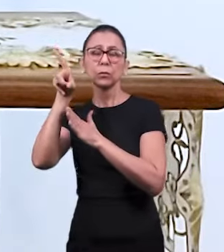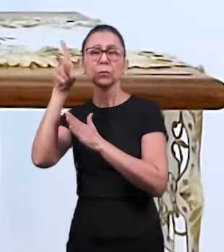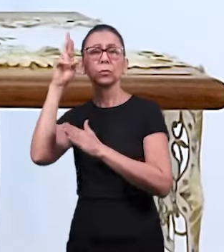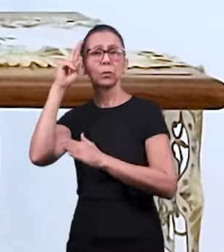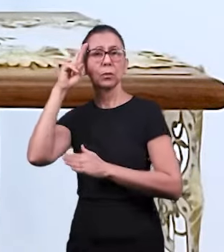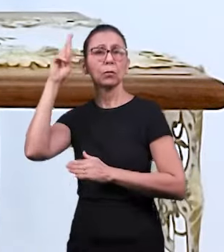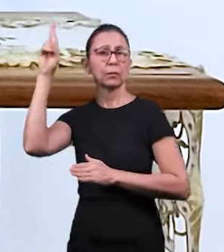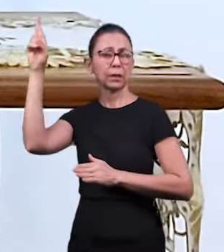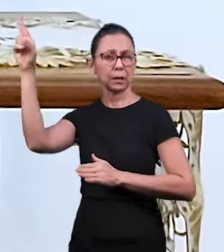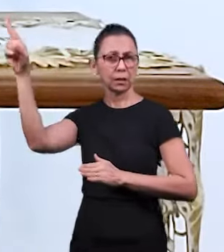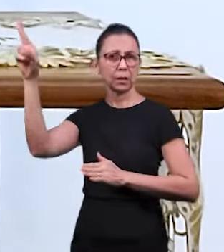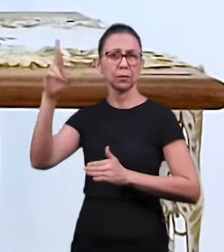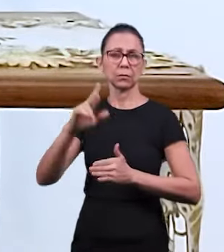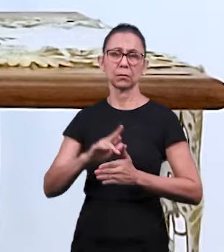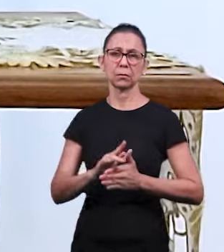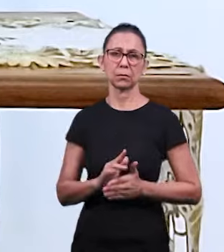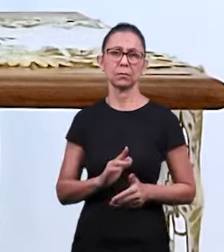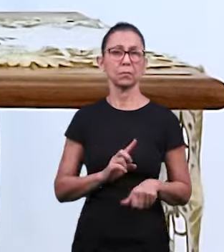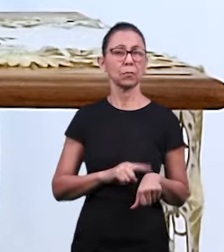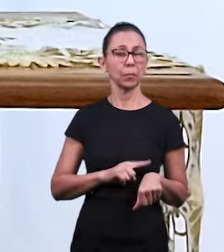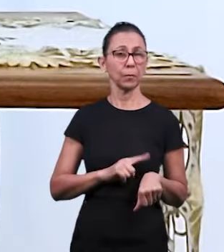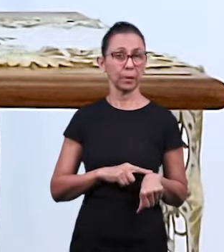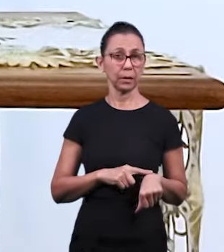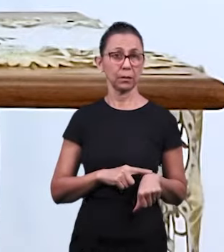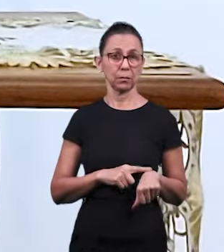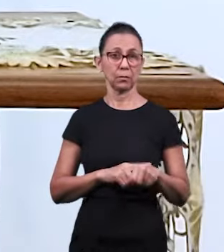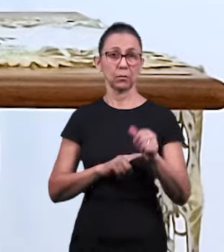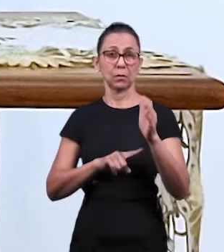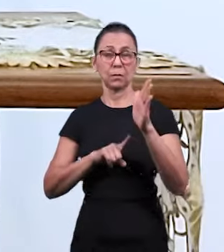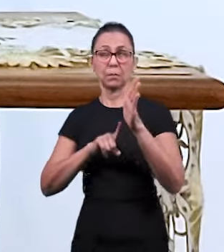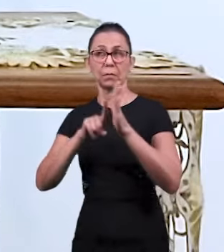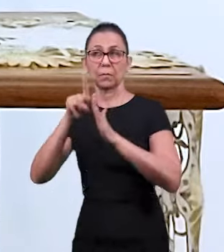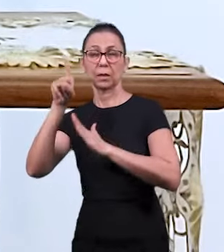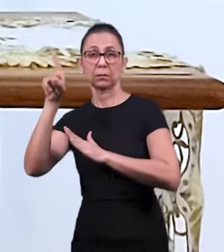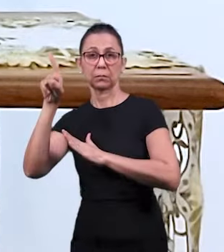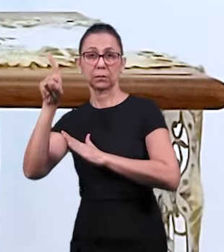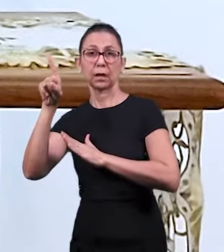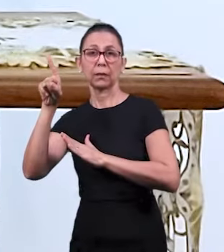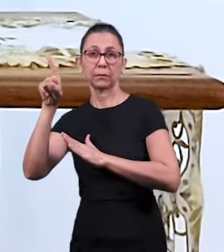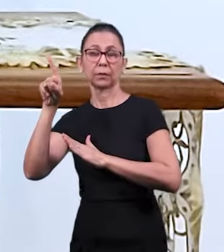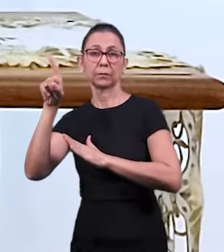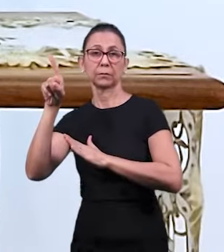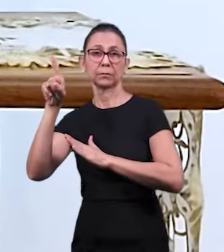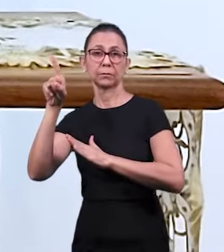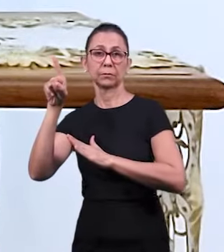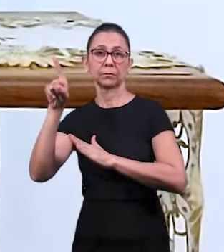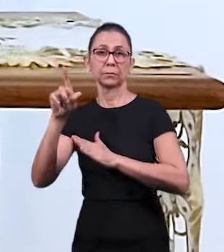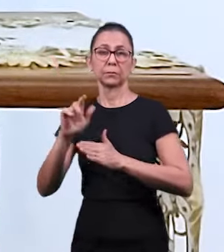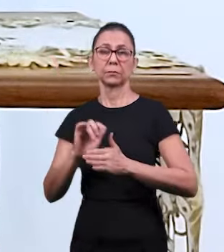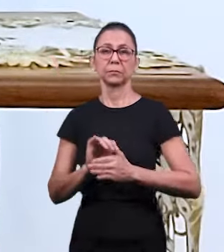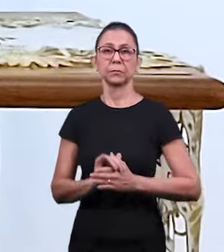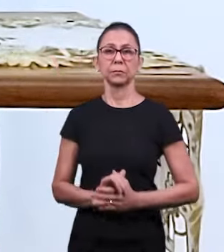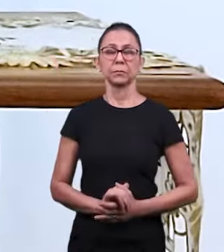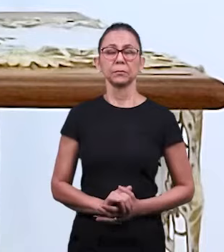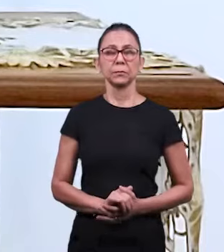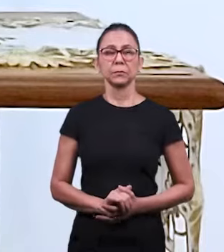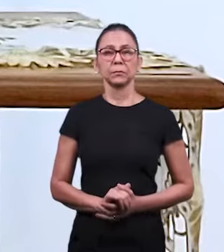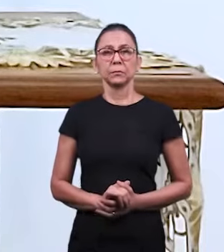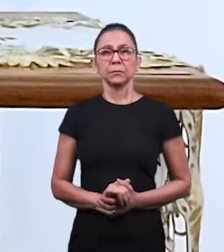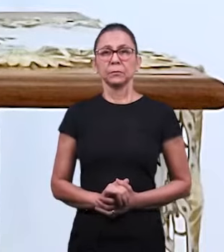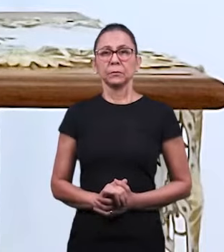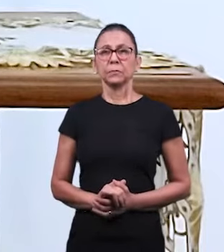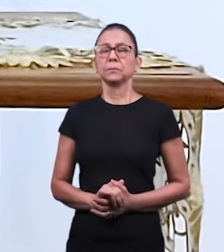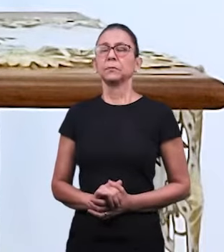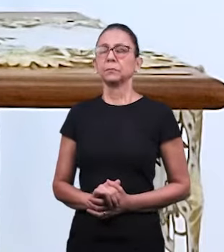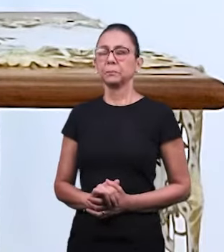Давид в этом акте дал свидетельство для этих мужей.